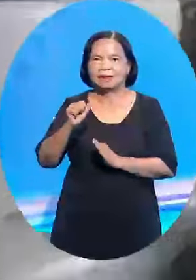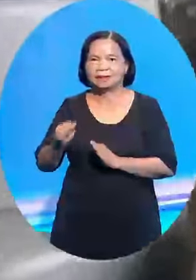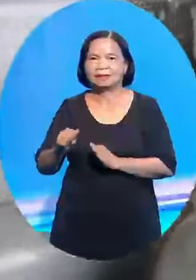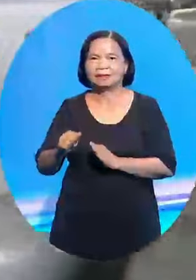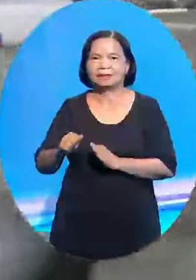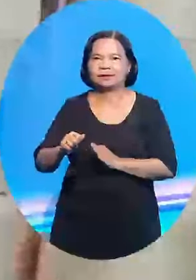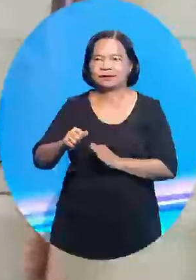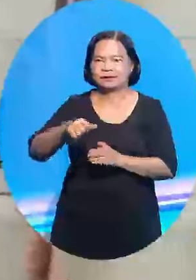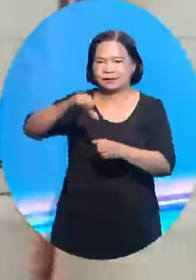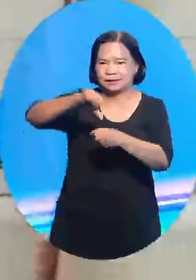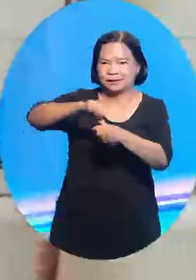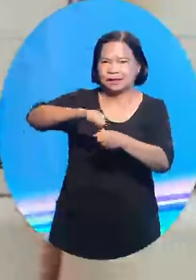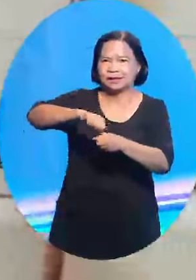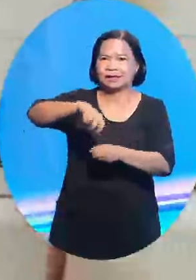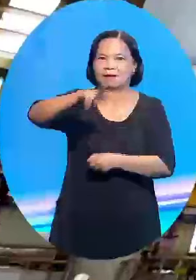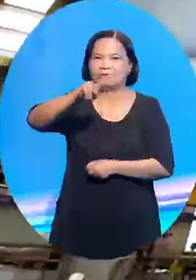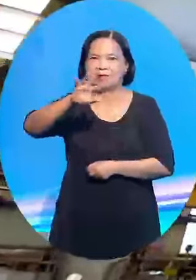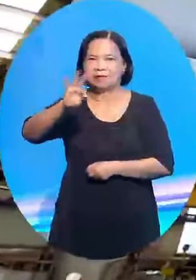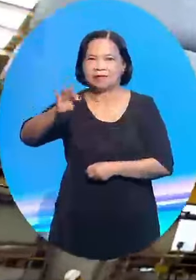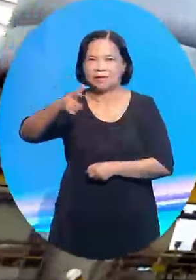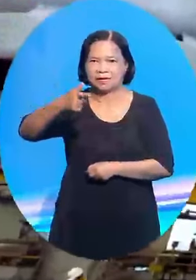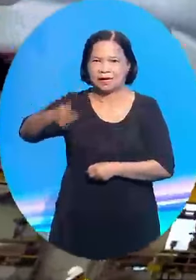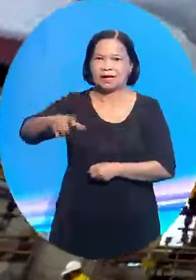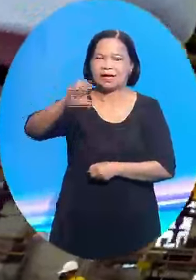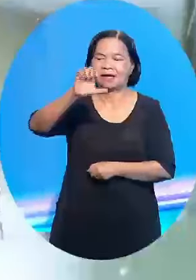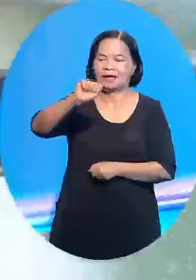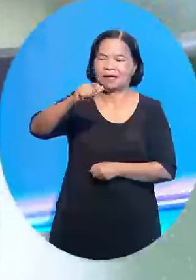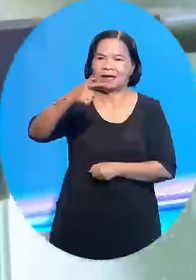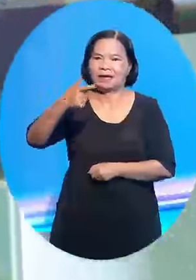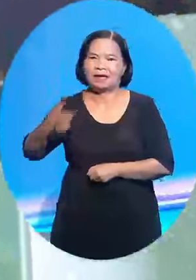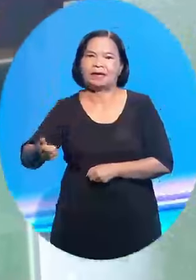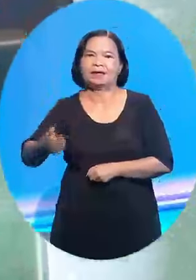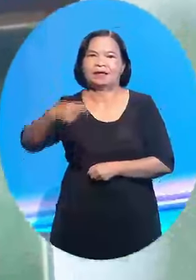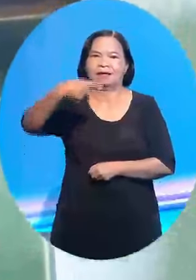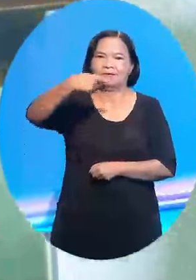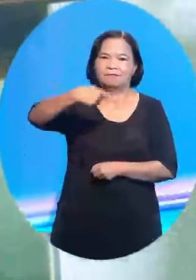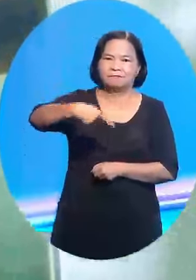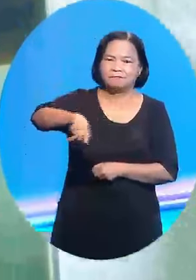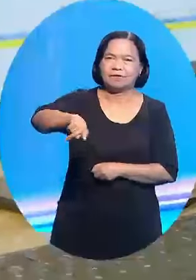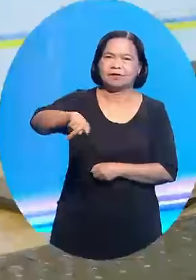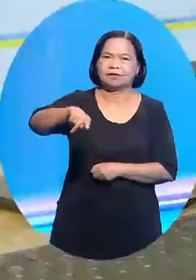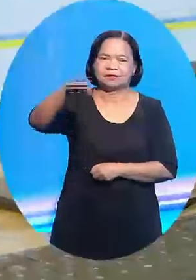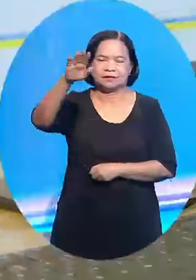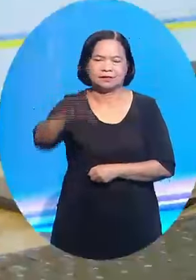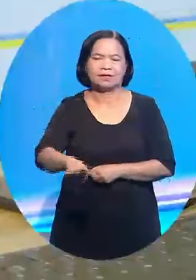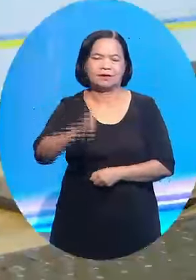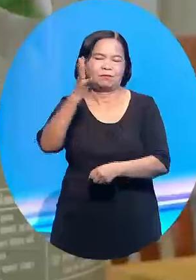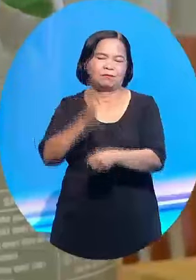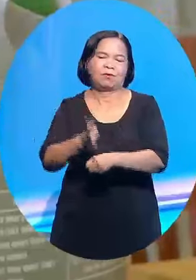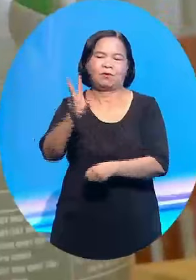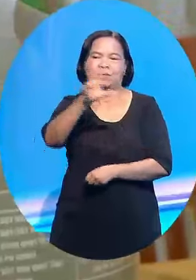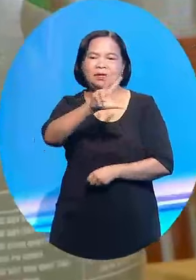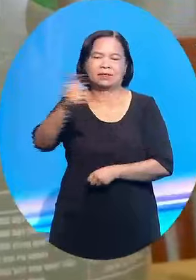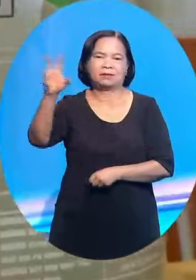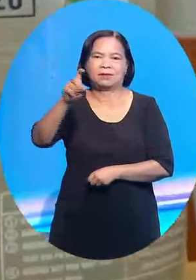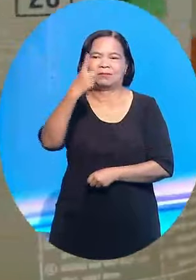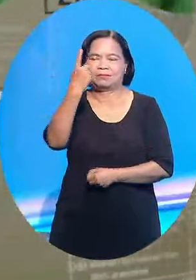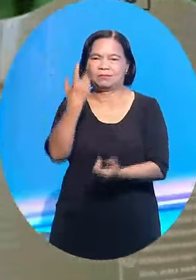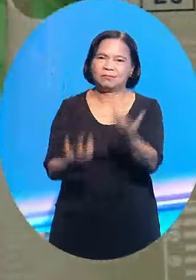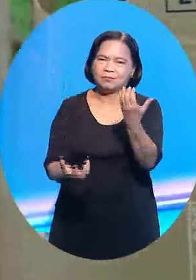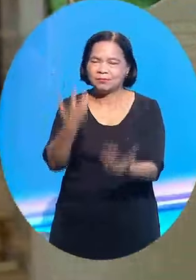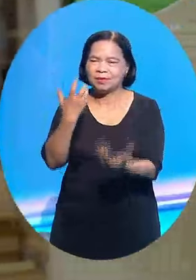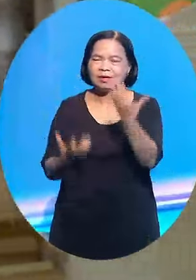Gas Dầu khí, Vetegas, Agas, Dagas, GPGas, Đặng Phước Gas giảm 4.833 đồng một ký so